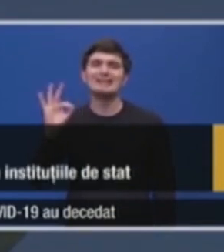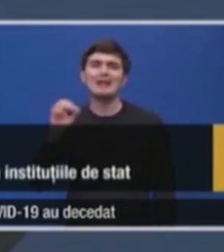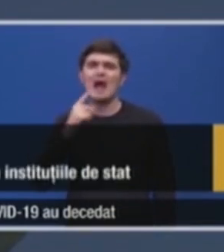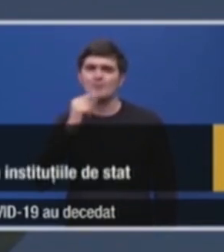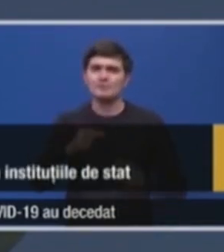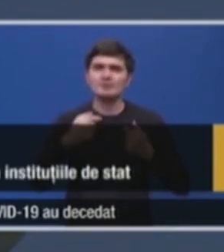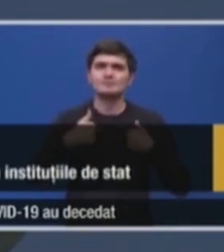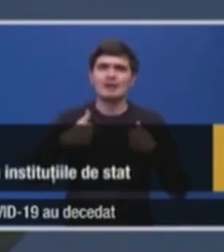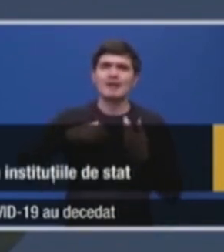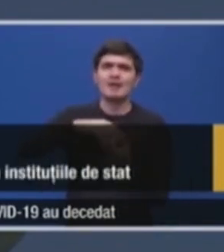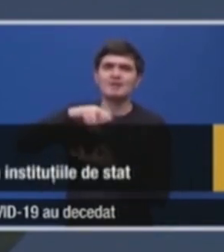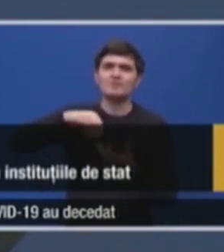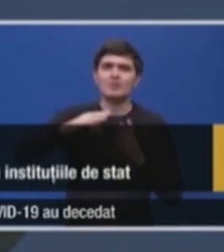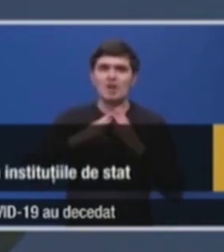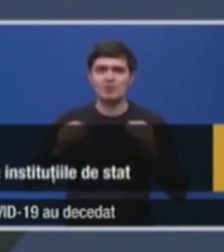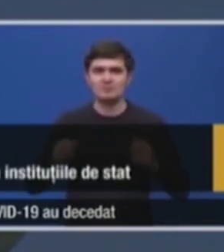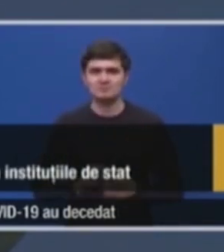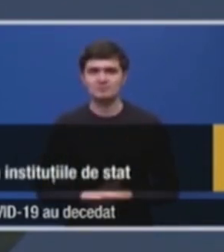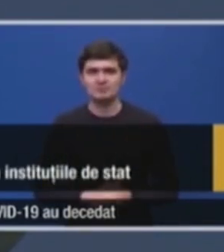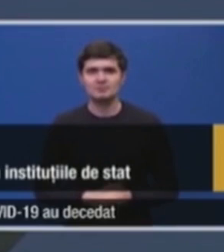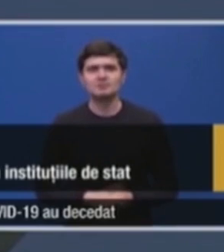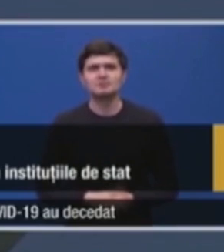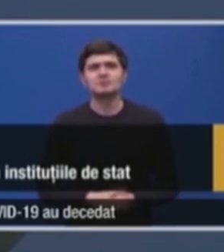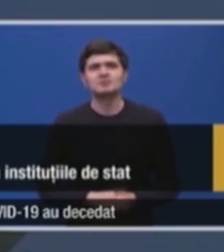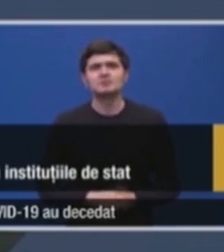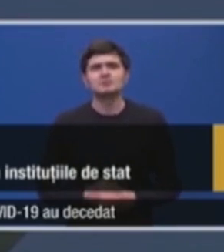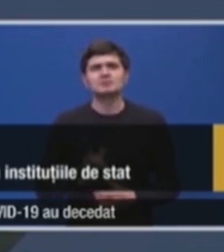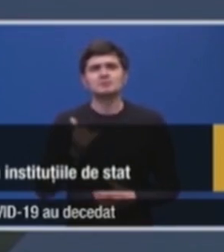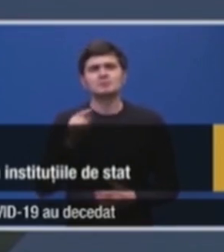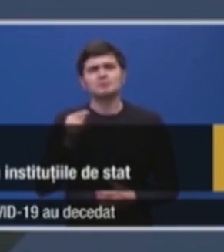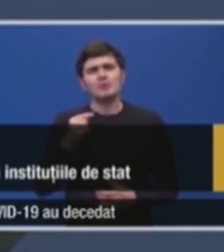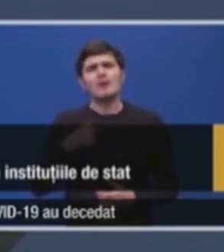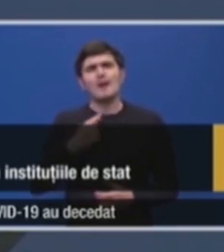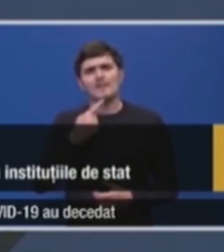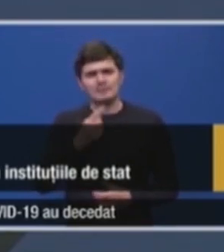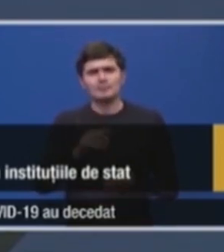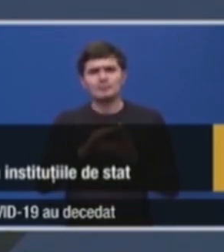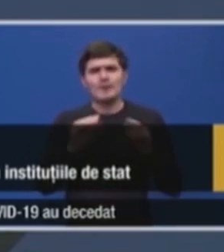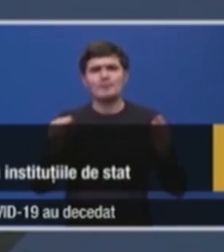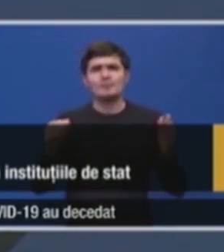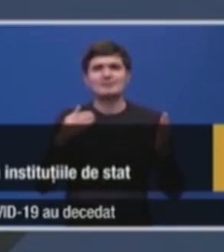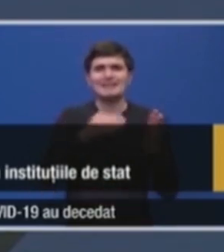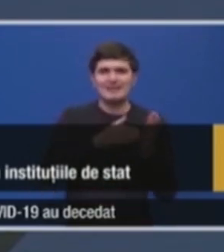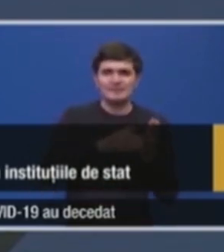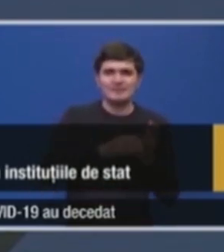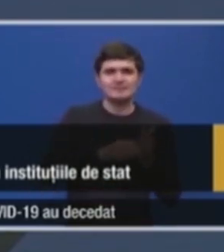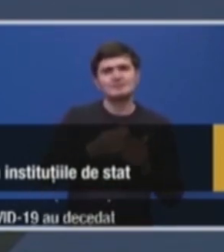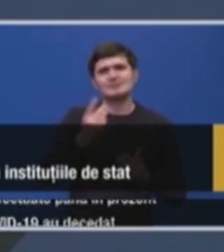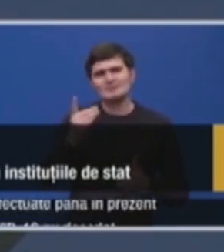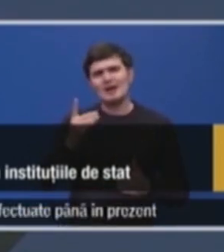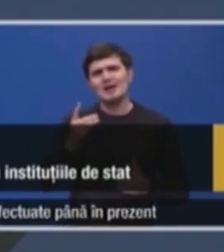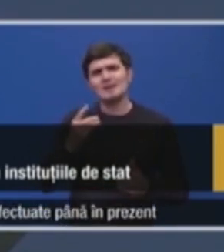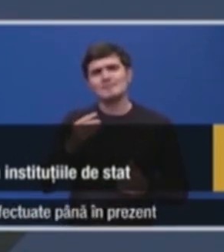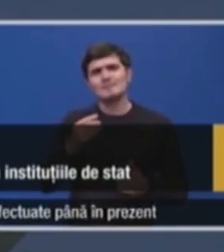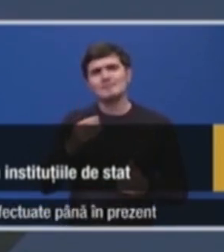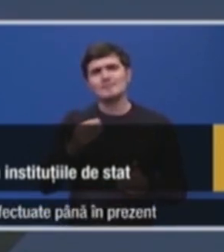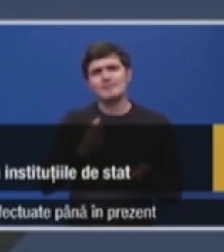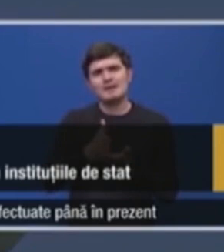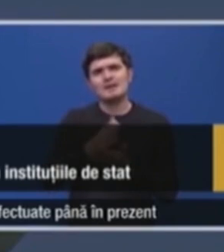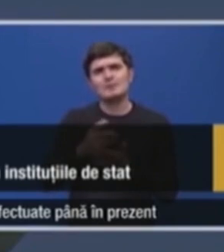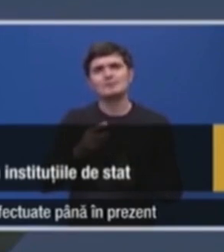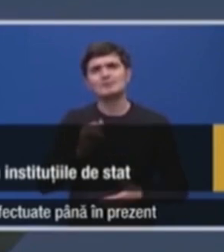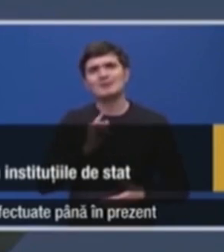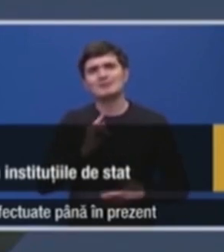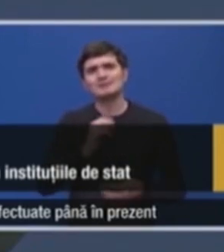asta este o chestiune pe care eu am mai subliniat-o în mai multe intervenții publice, dar știu că întotdeauna este mai atrăgător să vorbim despre partea